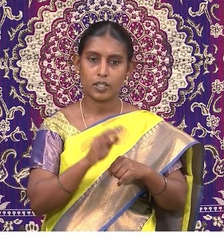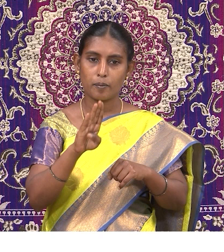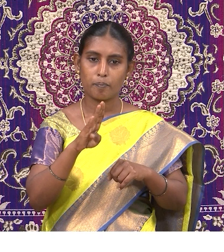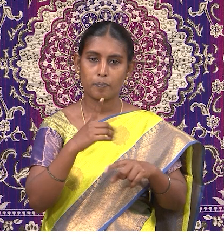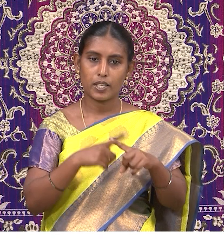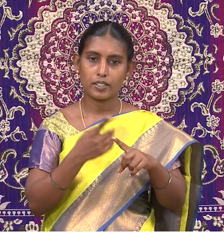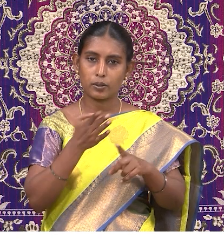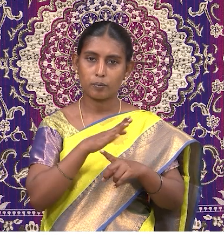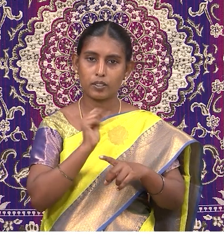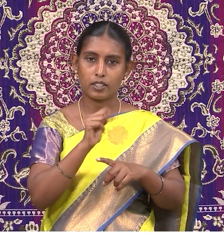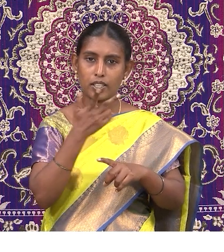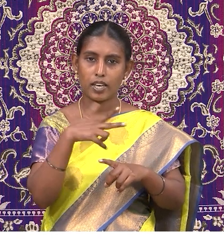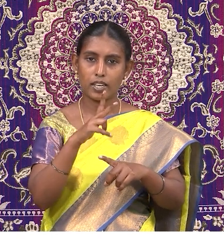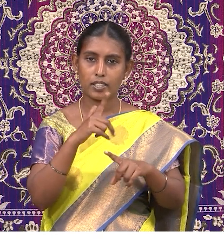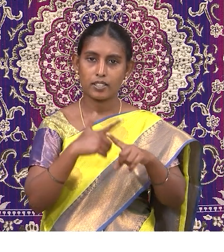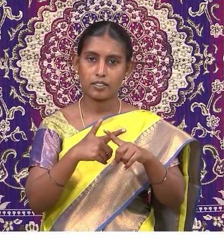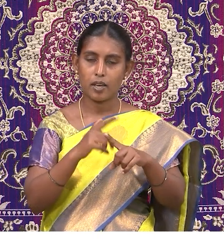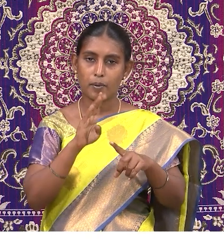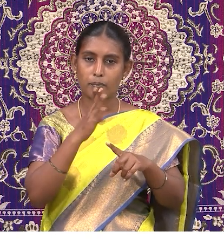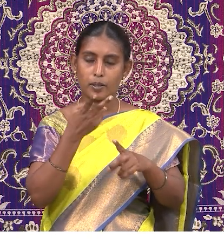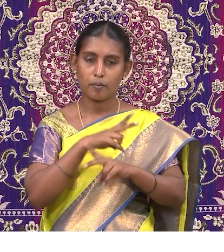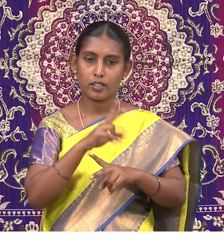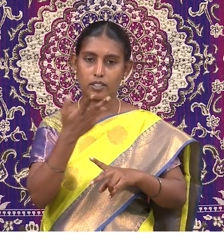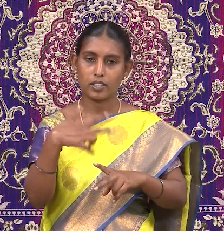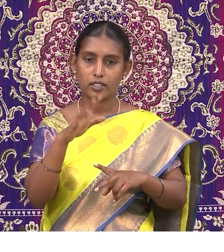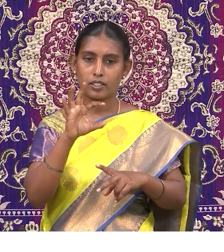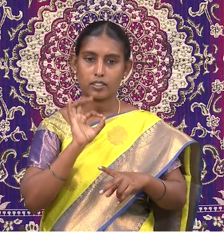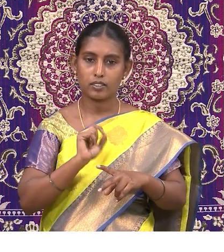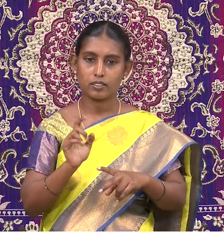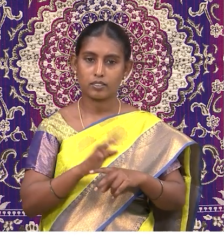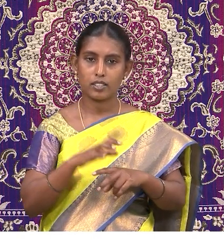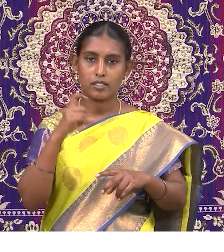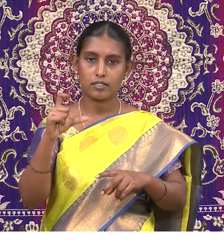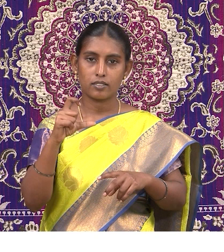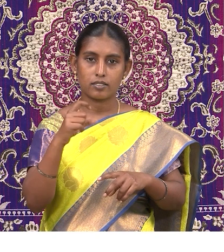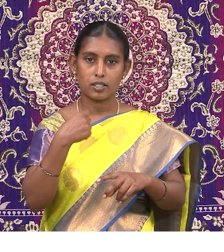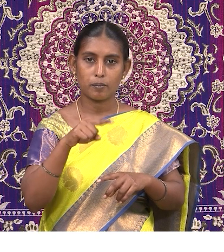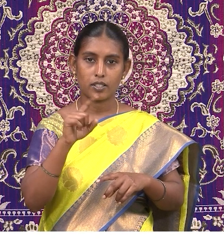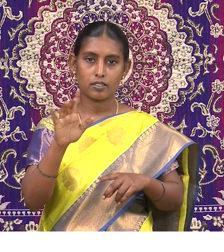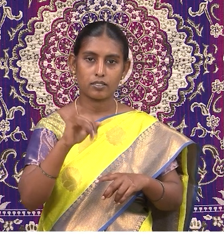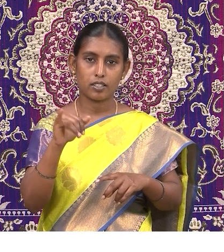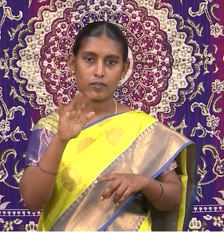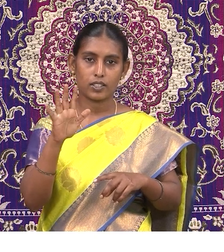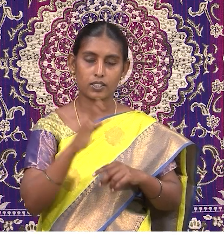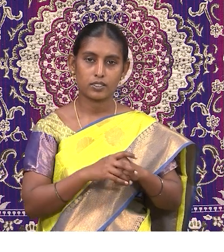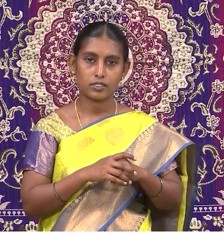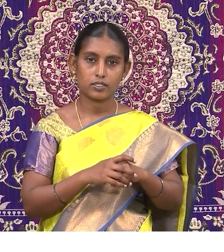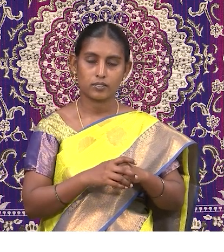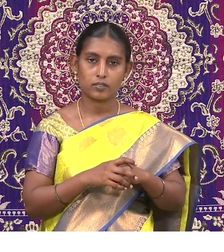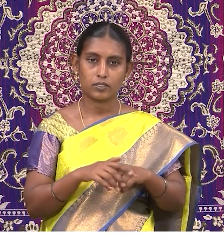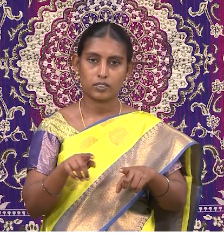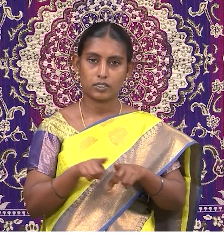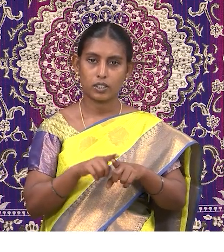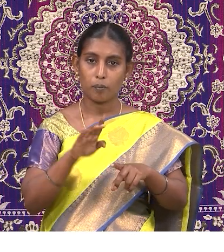பிஎக்ஸ்க்கு பல இங்கே இருக்கிறது 8x, ஆனால் b=8. சி வந்து இங்கே -65, அதை தான் இனிமேல் எழுதிக்கிறோம். அப்போ இந்த வழக்கு